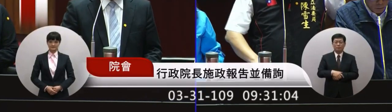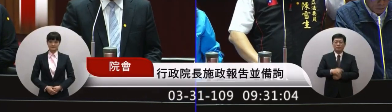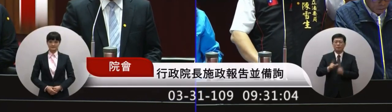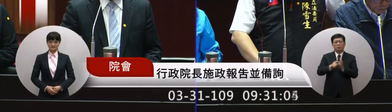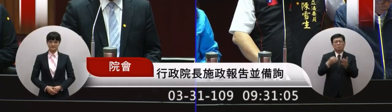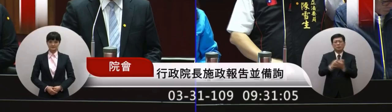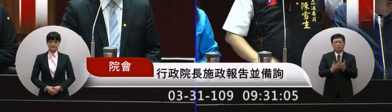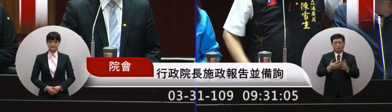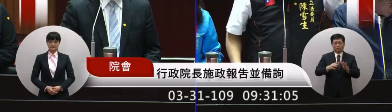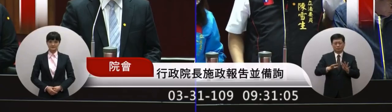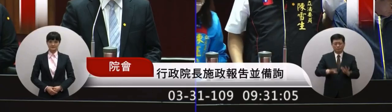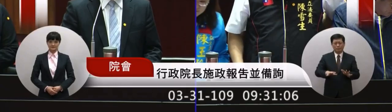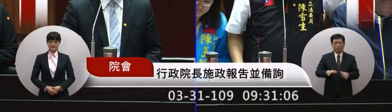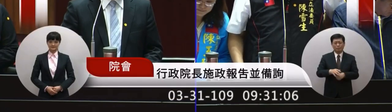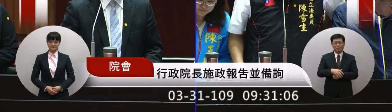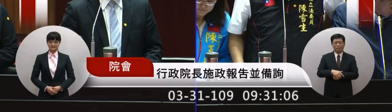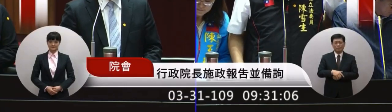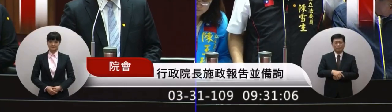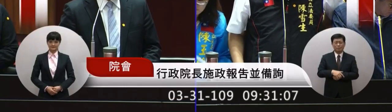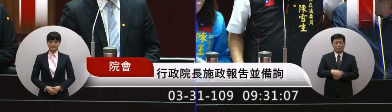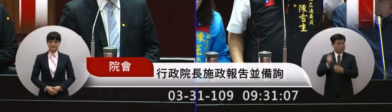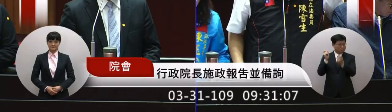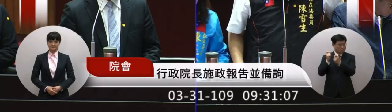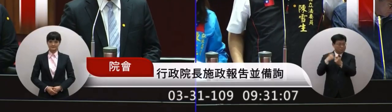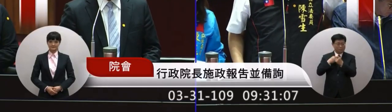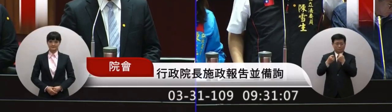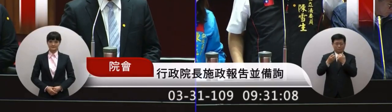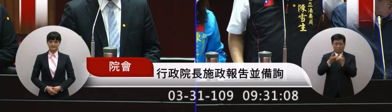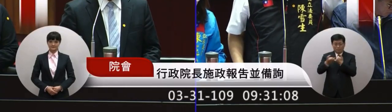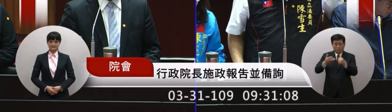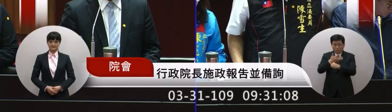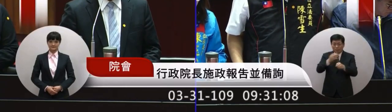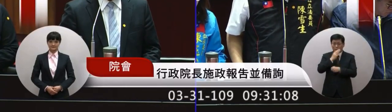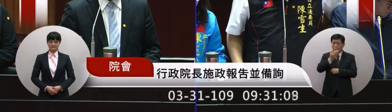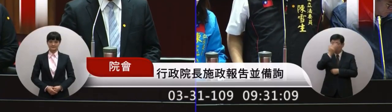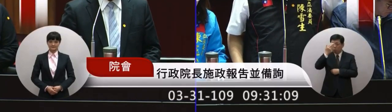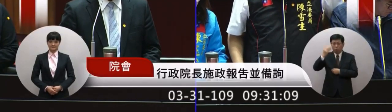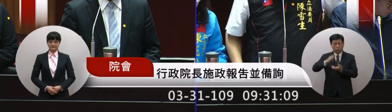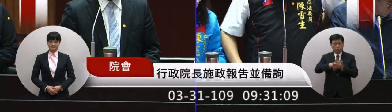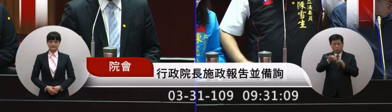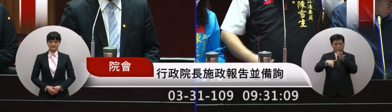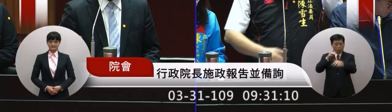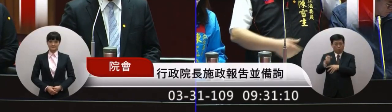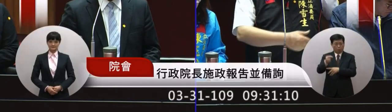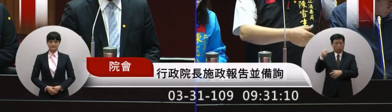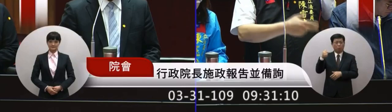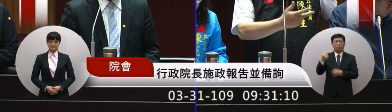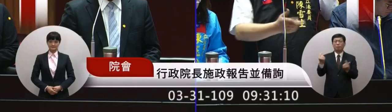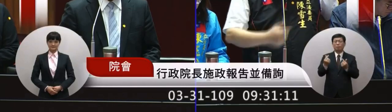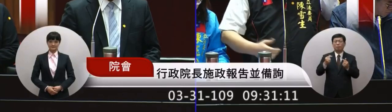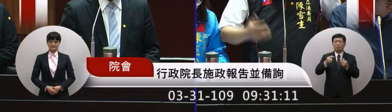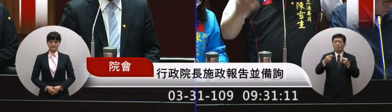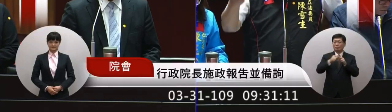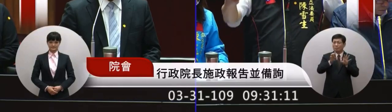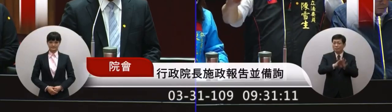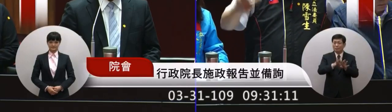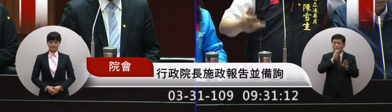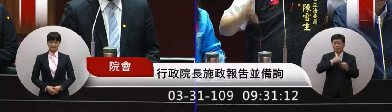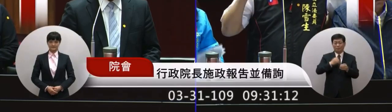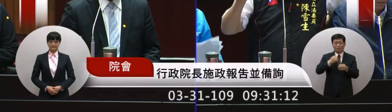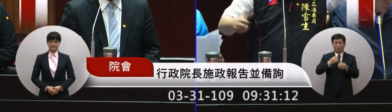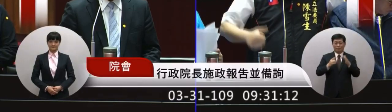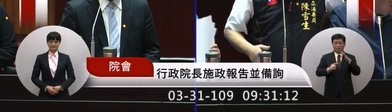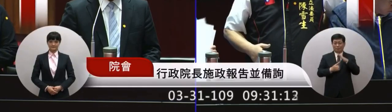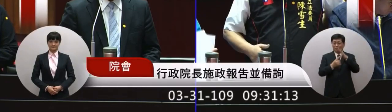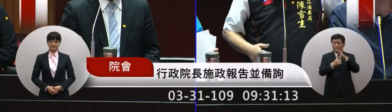时间的关系哦，我们最近离岛的旅游啊，已经成为一种风潮了哈。你看金门的高粱酒